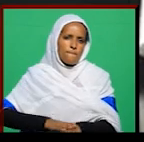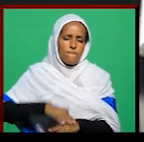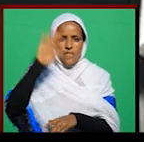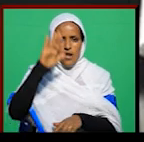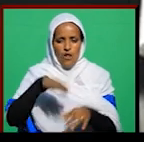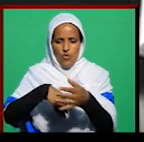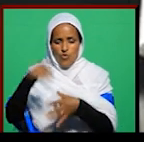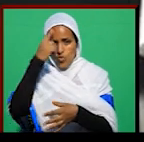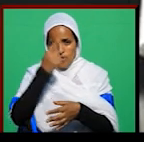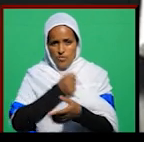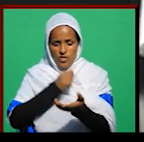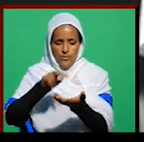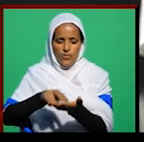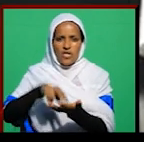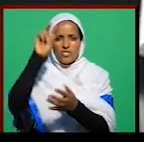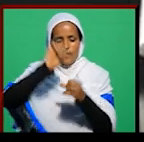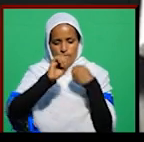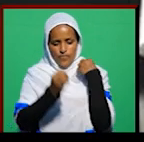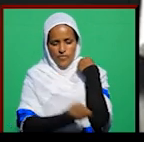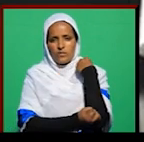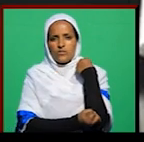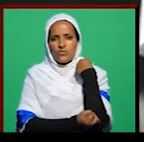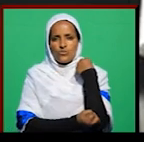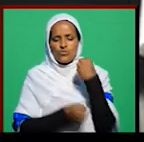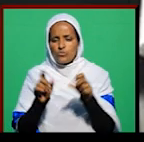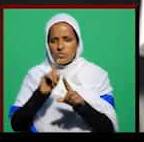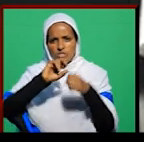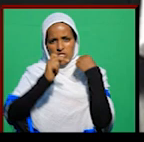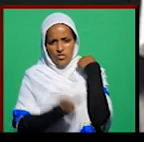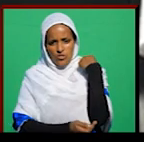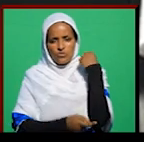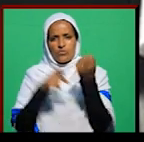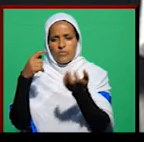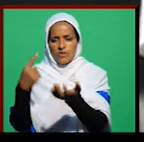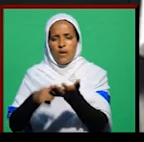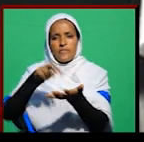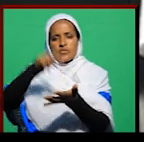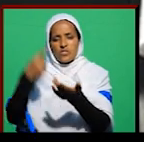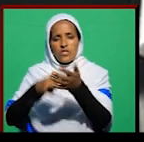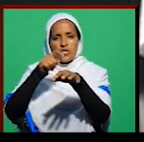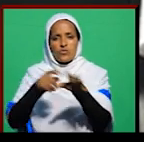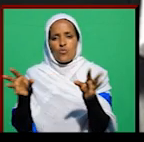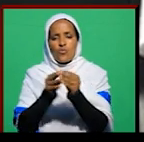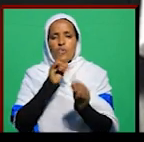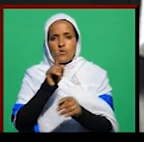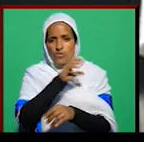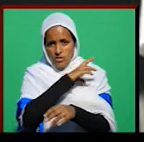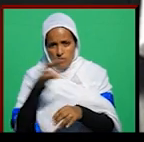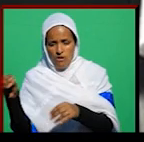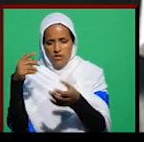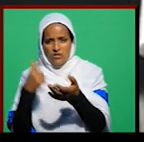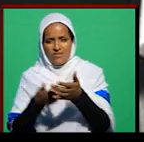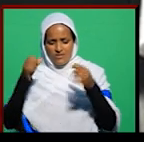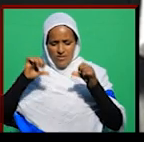30,000 በላይ ለወጣው እምነት መነሻው መሰረቱ የጉባኤ መናፈቃን የእምነት ድርጅትም መነሻው ያ የዛን ጊዜው ጉባኤ ነው እና